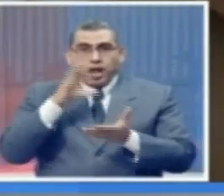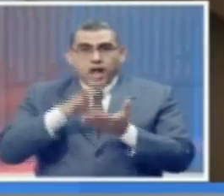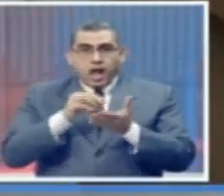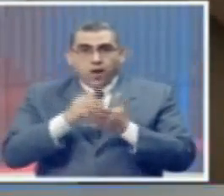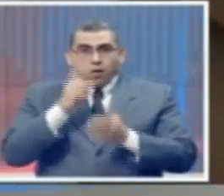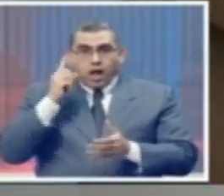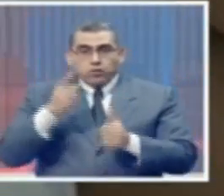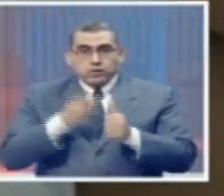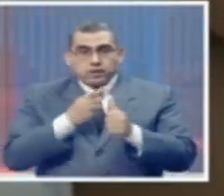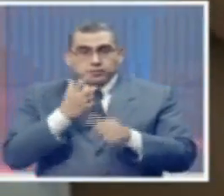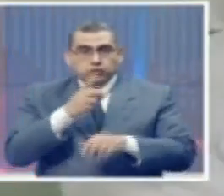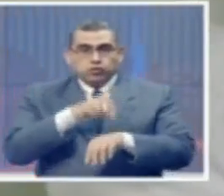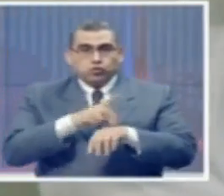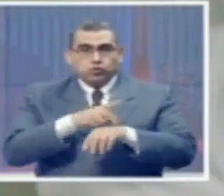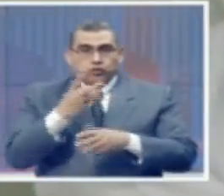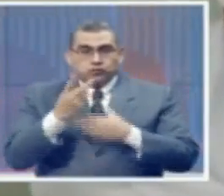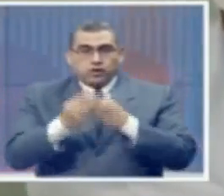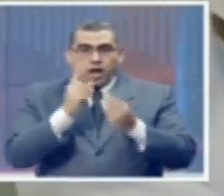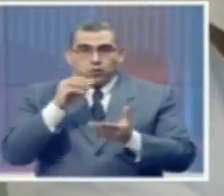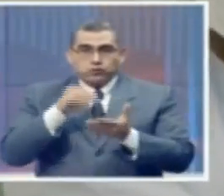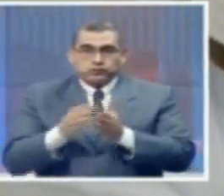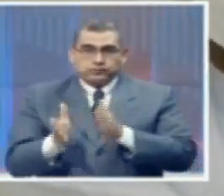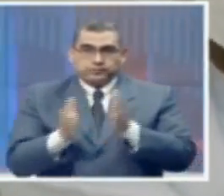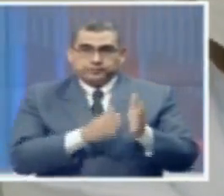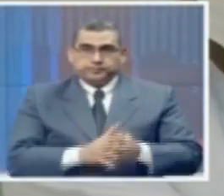له الأولوية منذ تسجيل اللقاح.